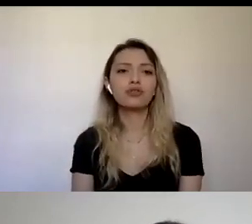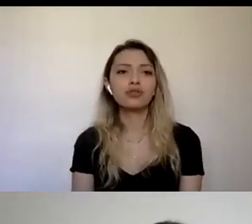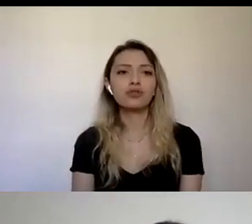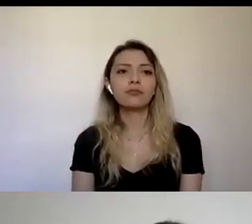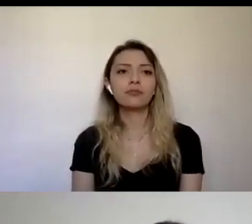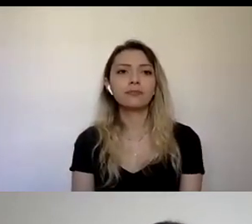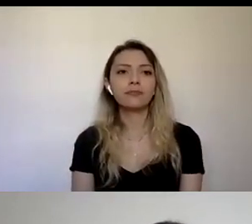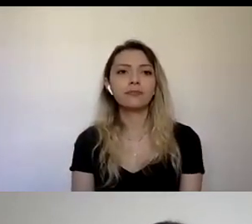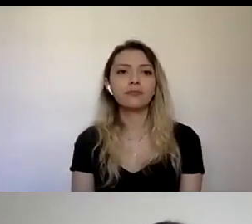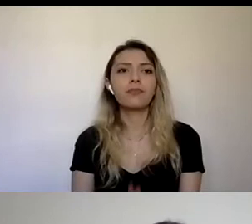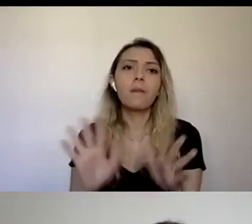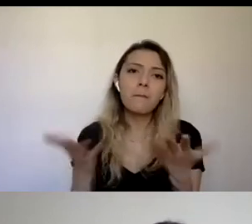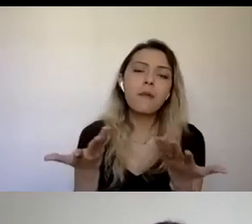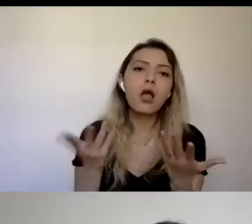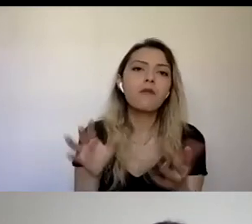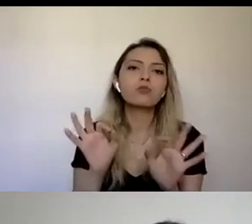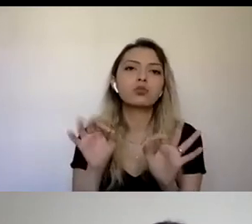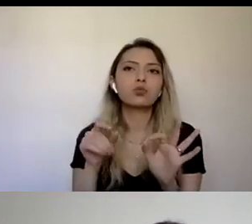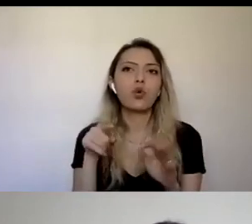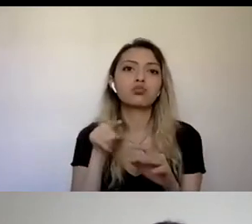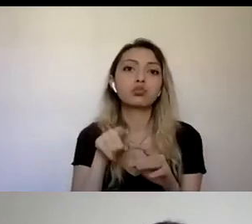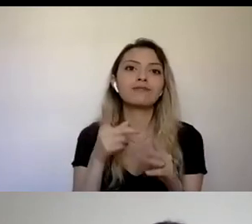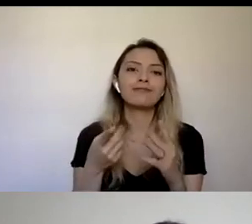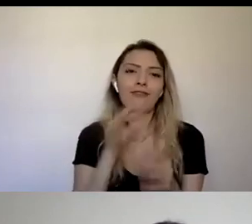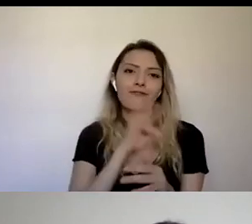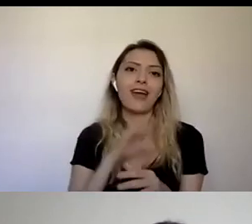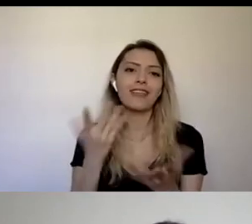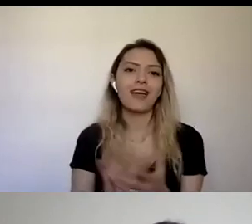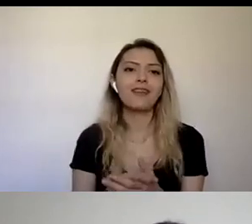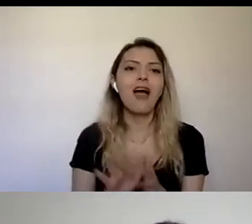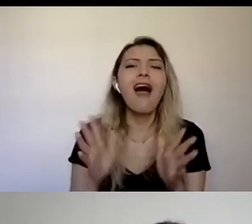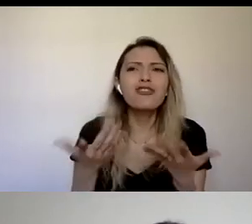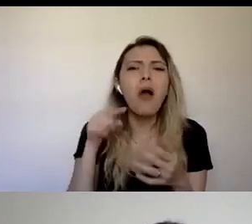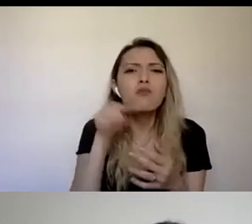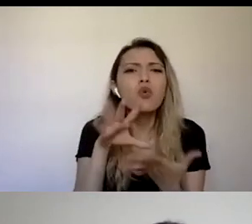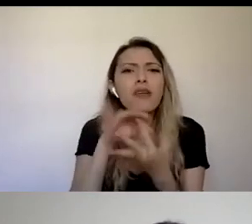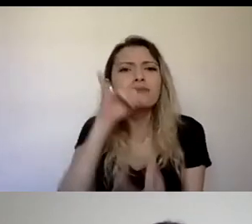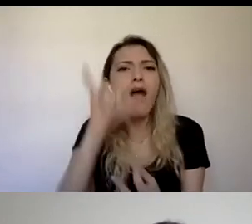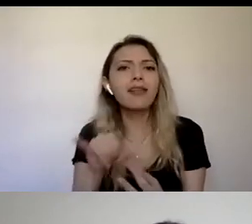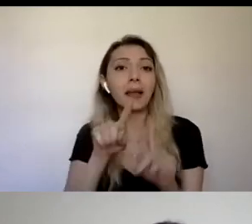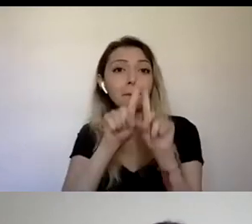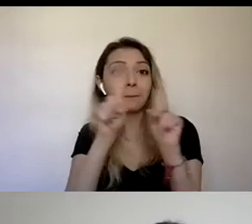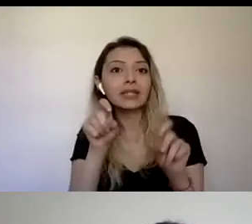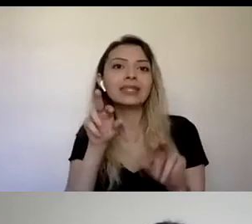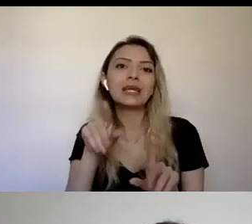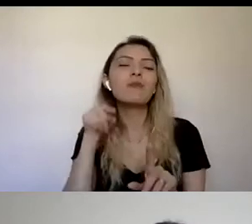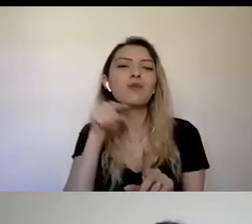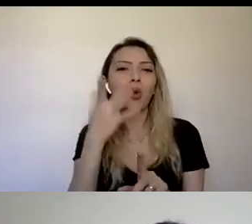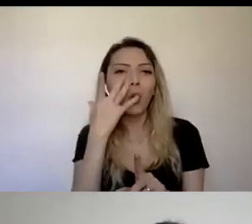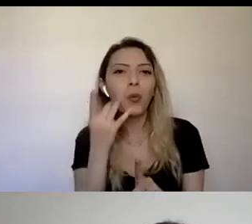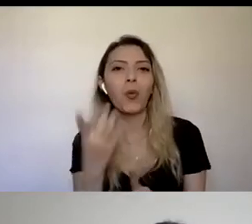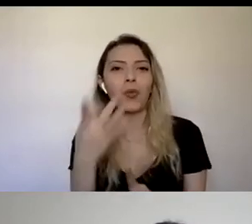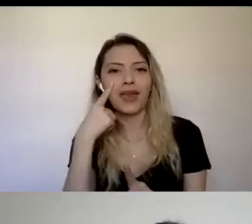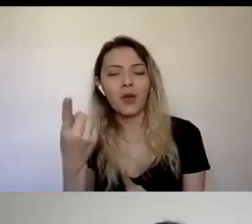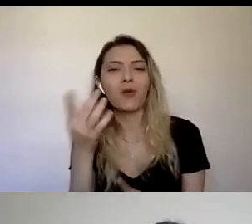şeyi de marifeti de bu. Acaba bu insan hakları mı diye bize dönüp sözleşmelere bakmamızı sağlıyor.